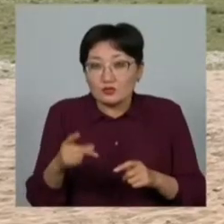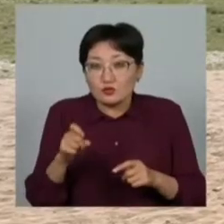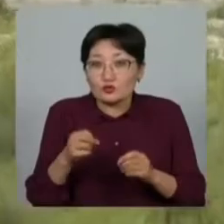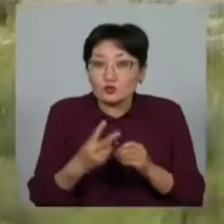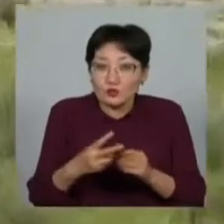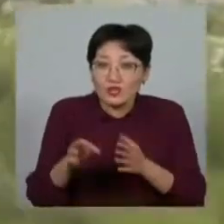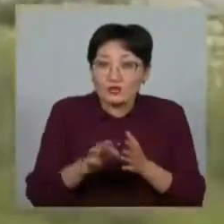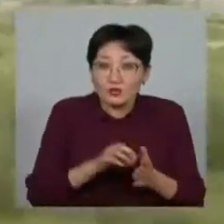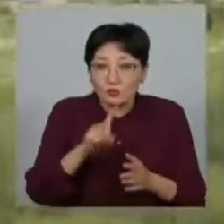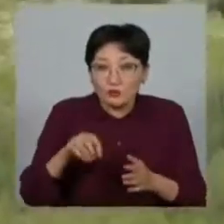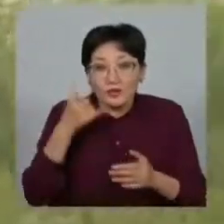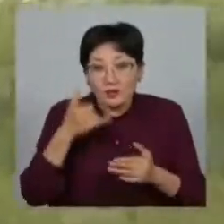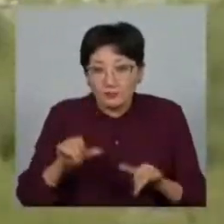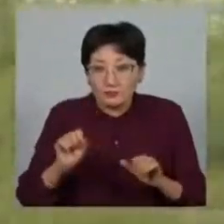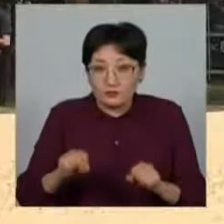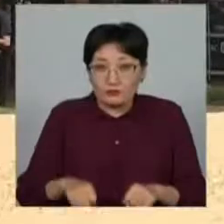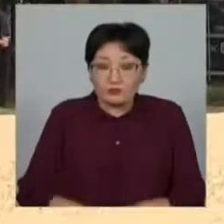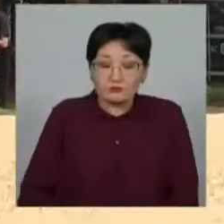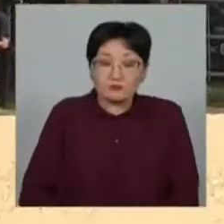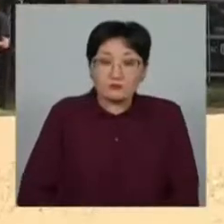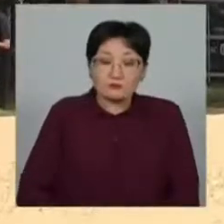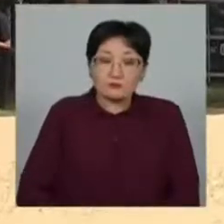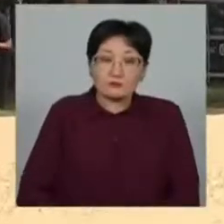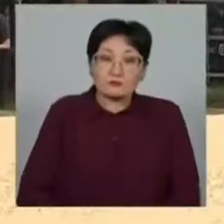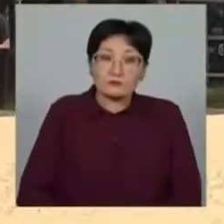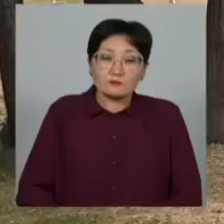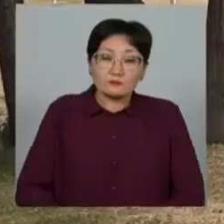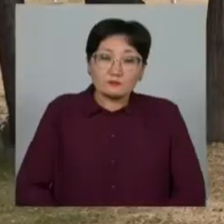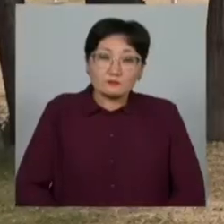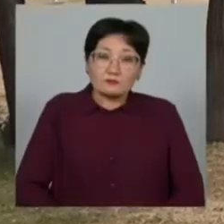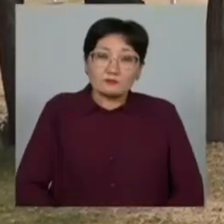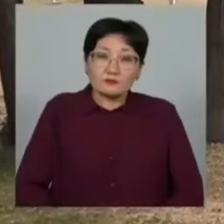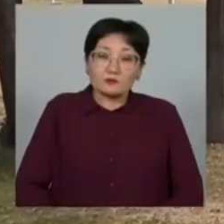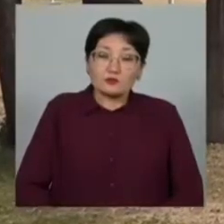112 шұғыл нөміріне хабарласуға жет. Лағат Арғын, Ғани Қалуов, Алматы телеарнасы.